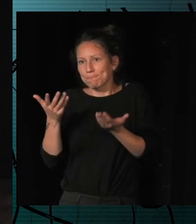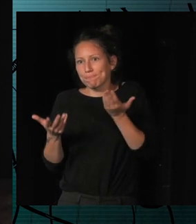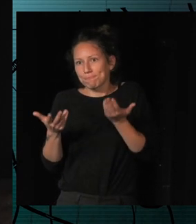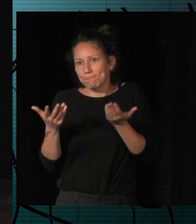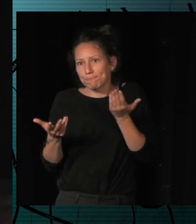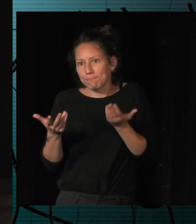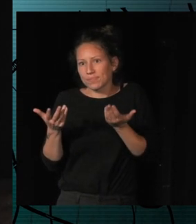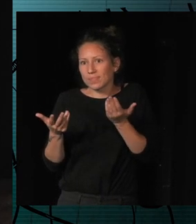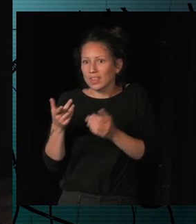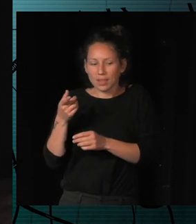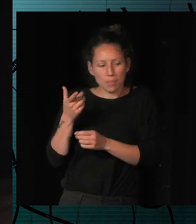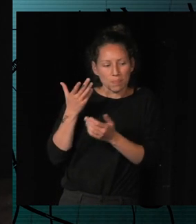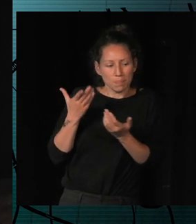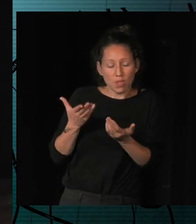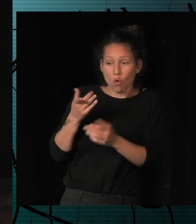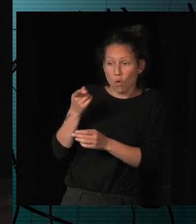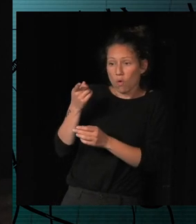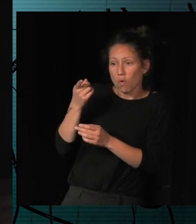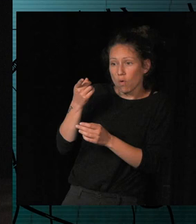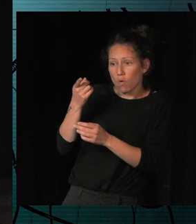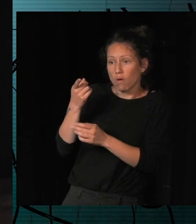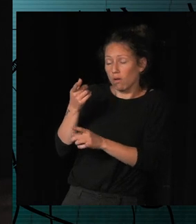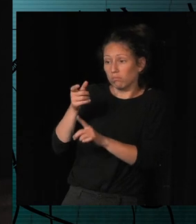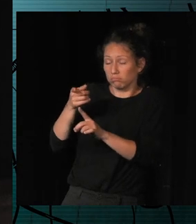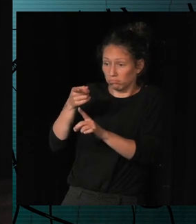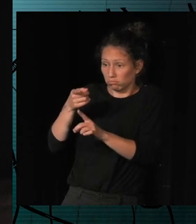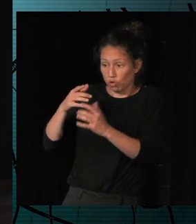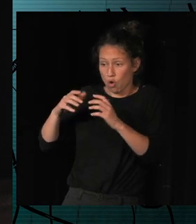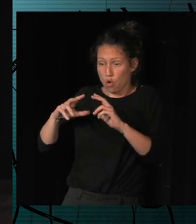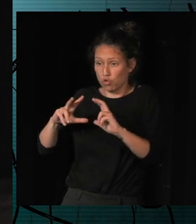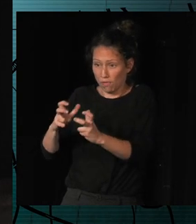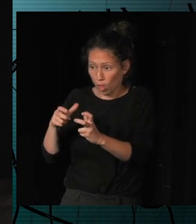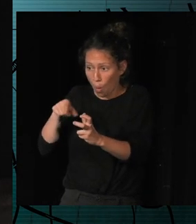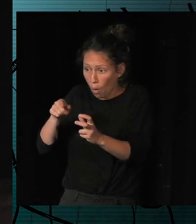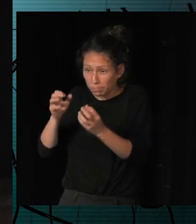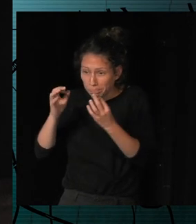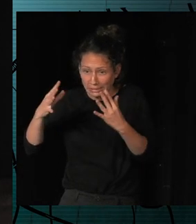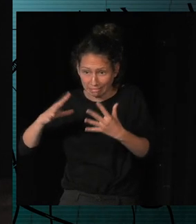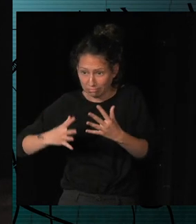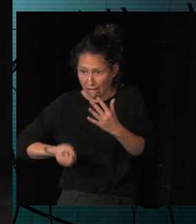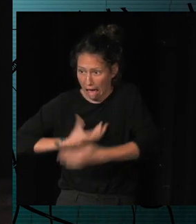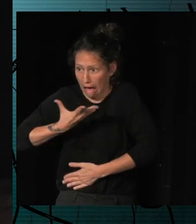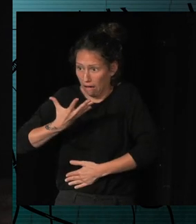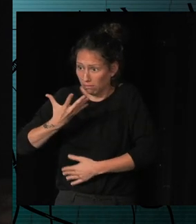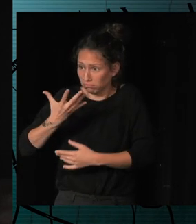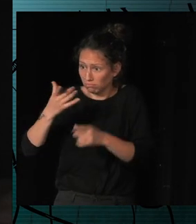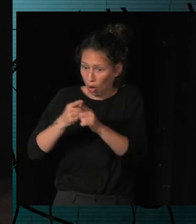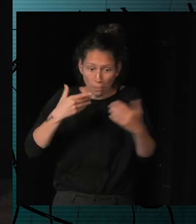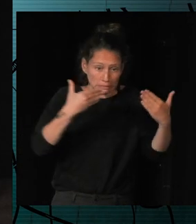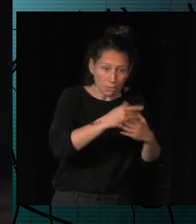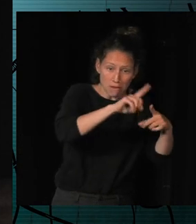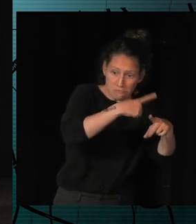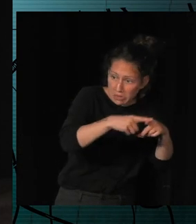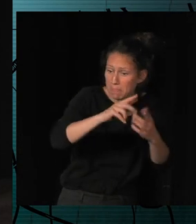tendance à la rabaisser par rapport aux autres formes d'art mais à 100 % c'est un art bien sûr et une façon de raconter qui est tout aussi passionnante que que d'autres et là joue juste un